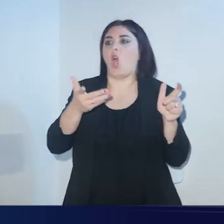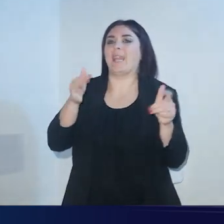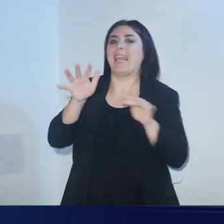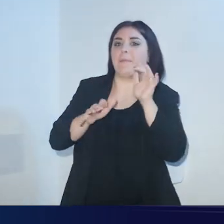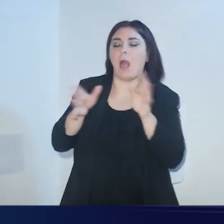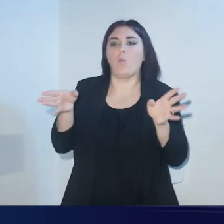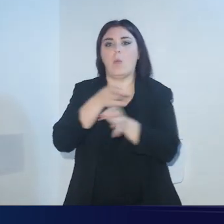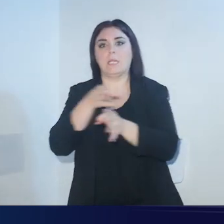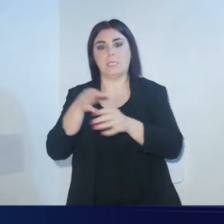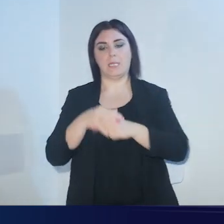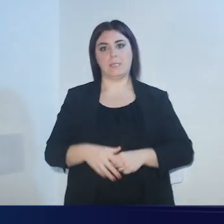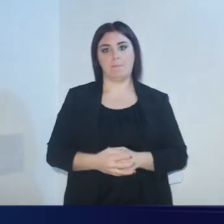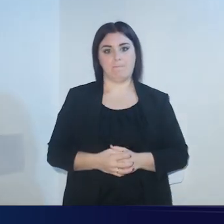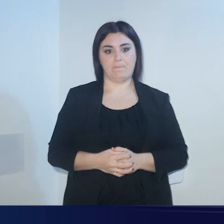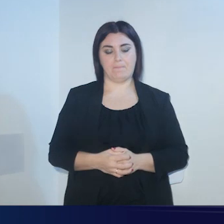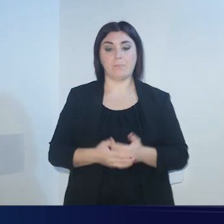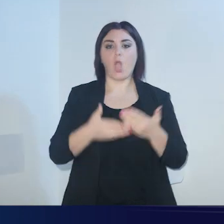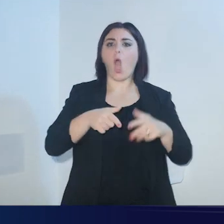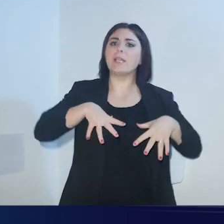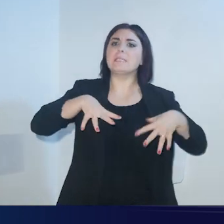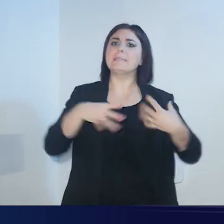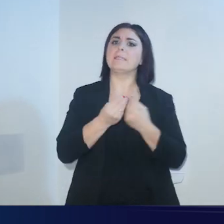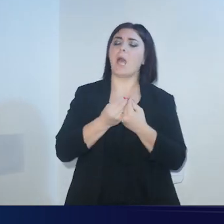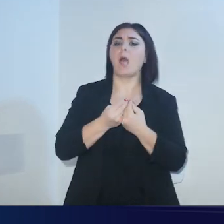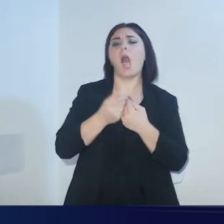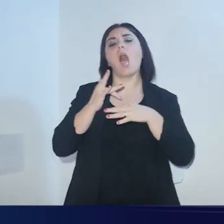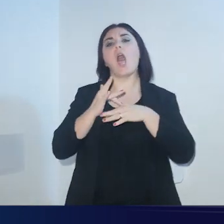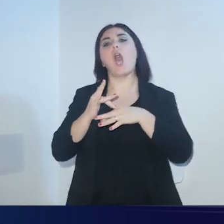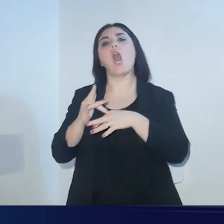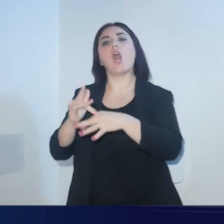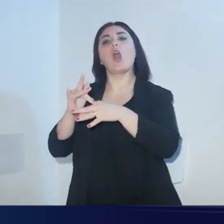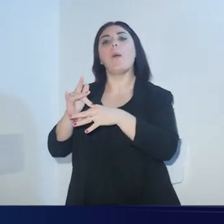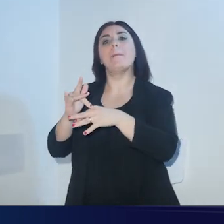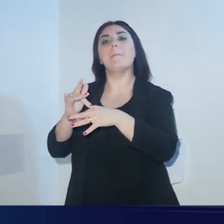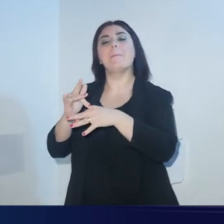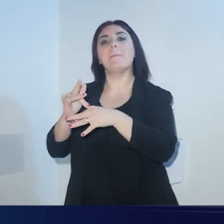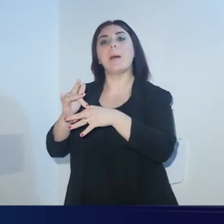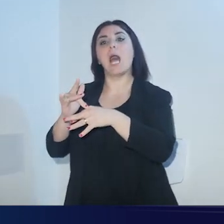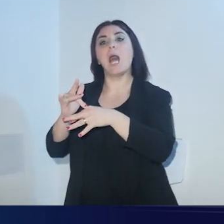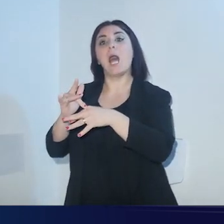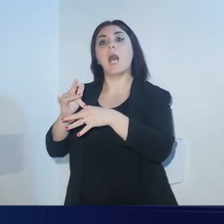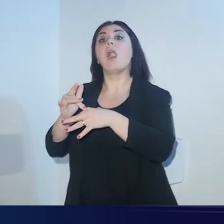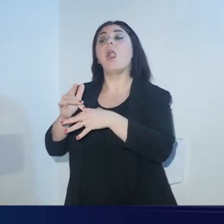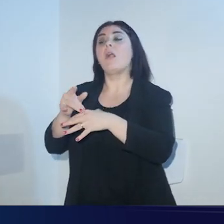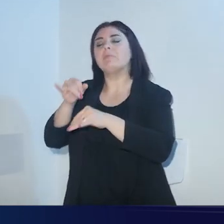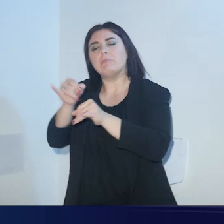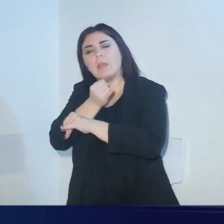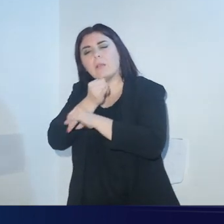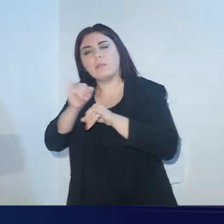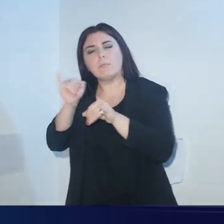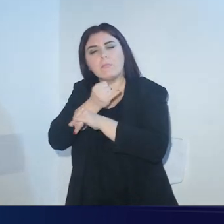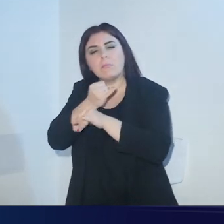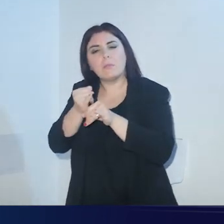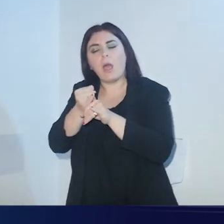Adesso, se venite con me, vi accompagno e entriamo sempre più nel dettaglio